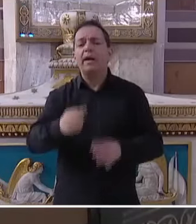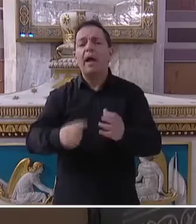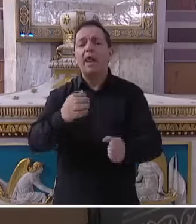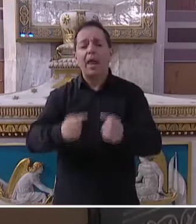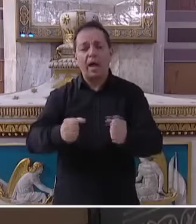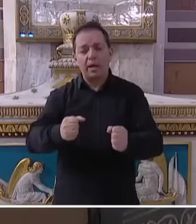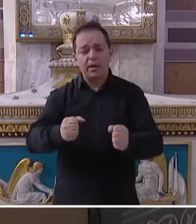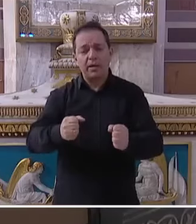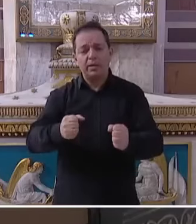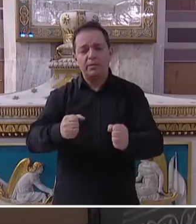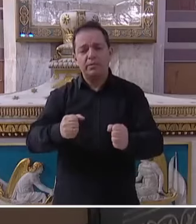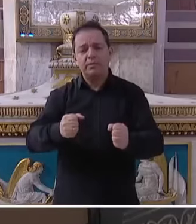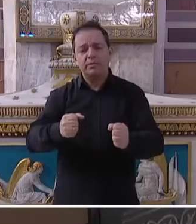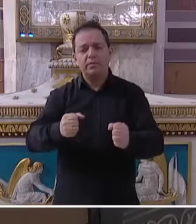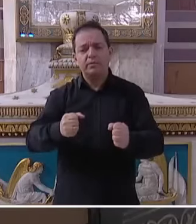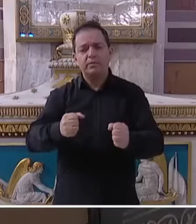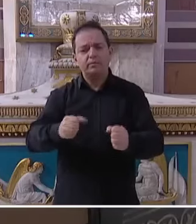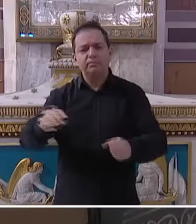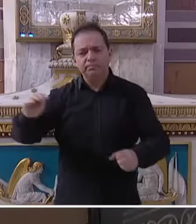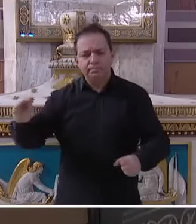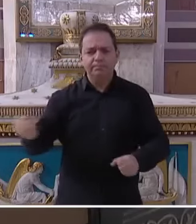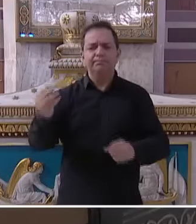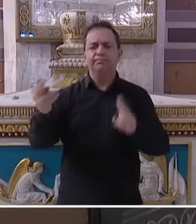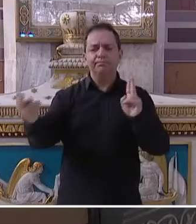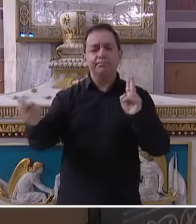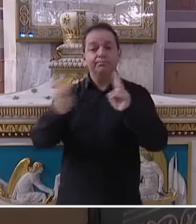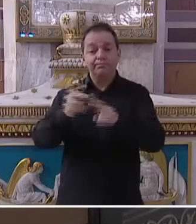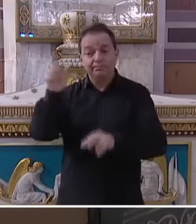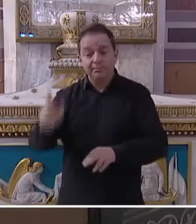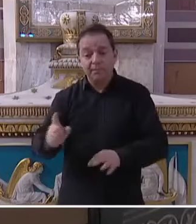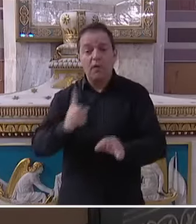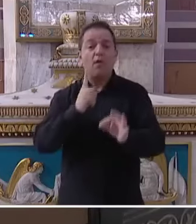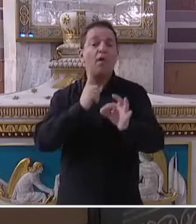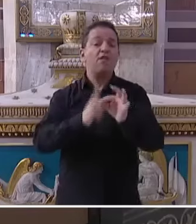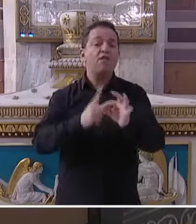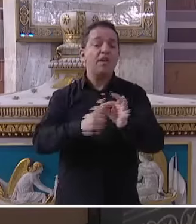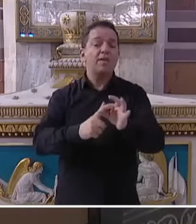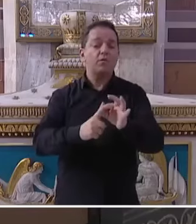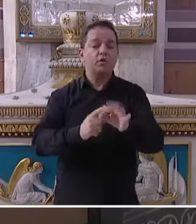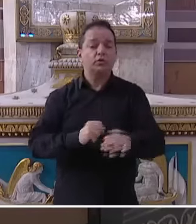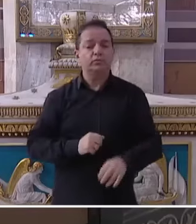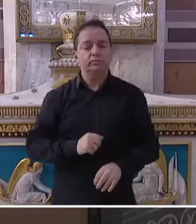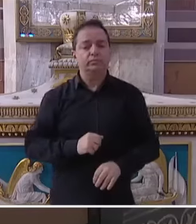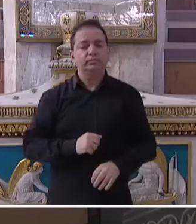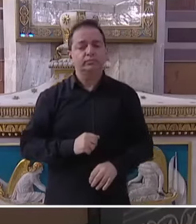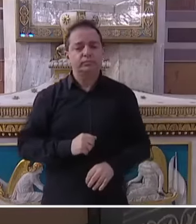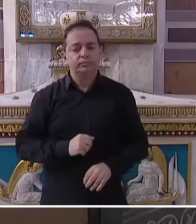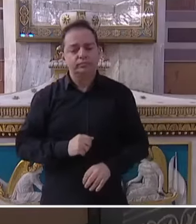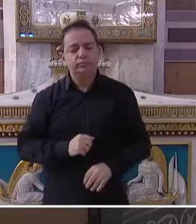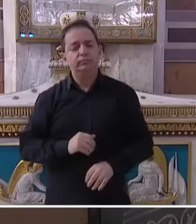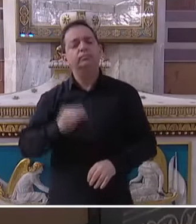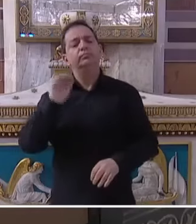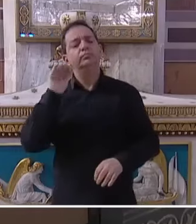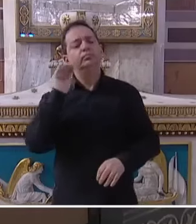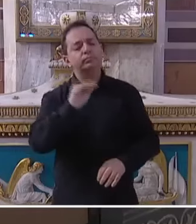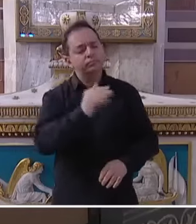Γαλιλαίαν και βρίσκει Φίλιππον και λέγει αυτόν ακολούθη